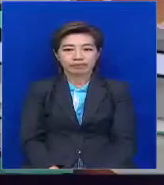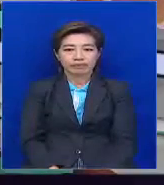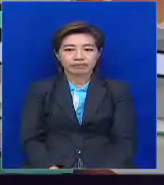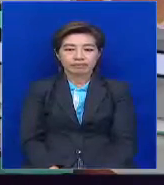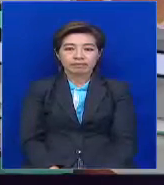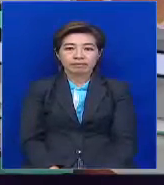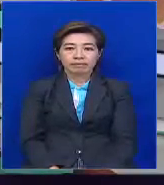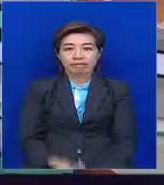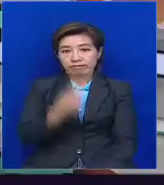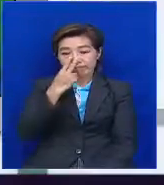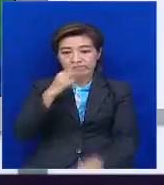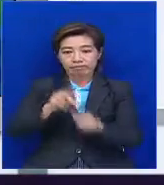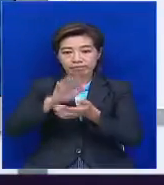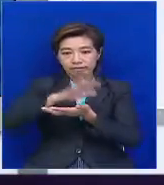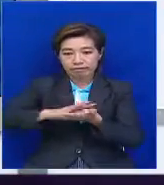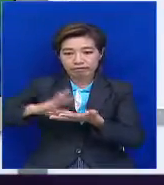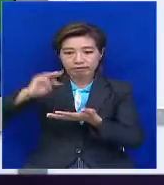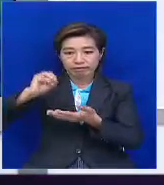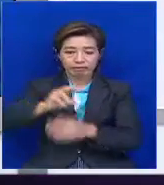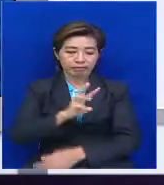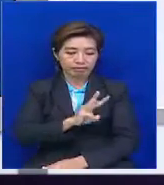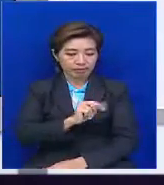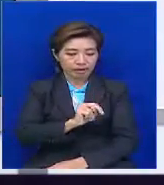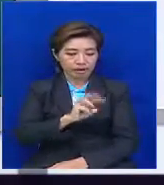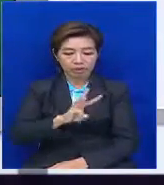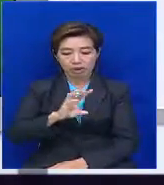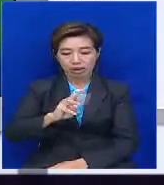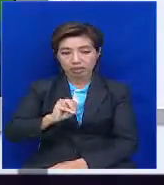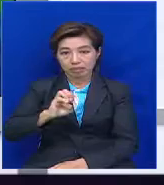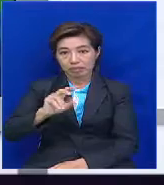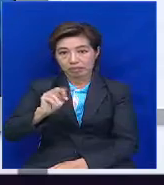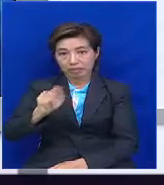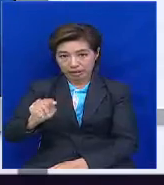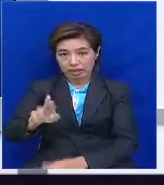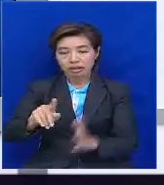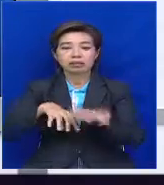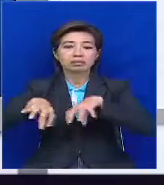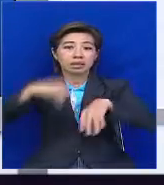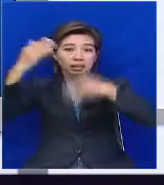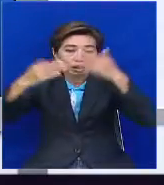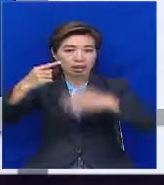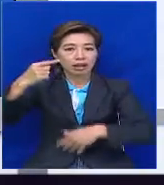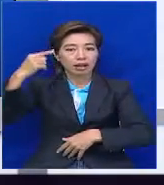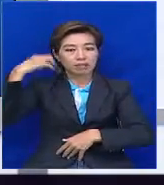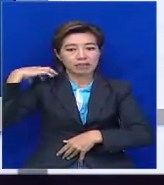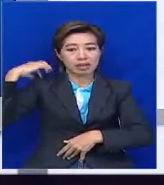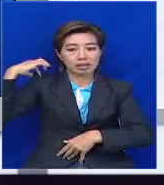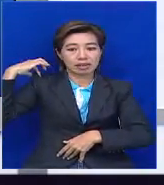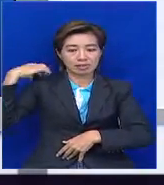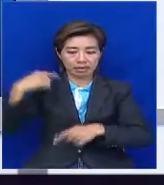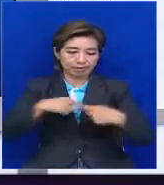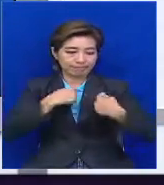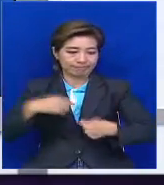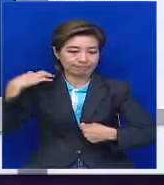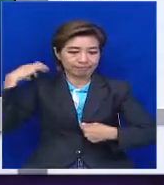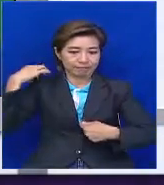มาดูการจัดกิจกรรมของมหาวิทยาลัยนวมินทราธิราชกันบ้างนะครับมีการจัดกิจกรรมจิตอาสาจิตสาธารณะนวมินทรวมใจ